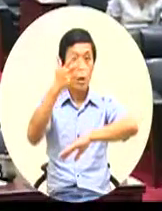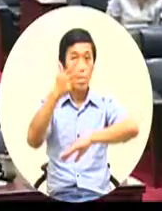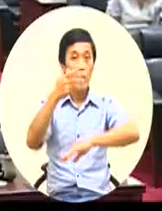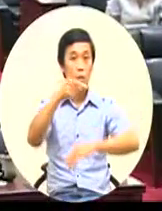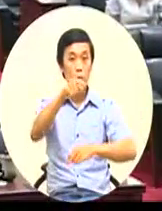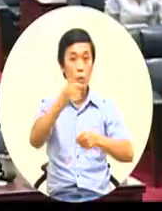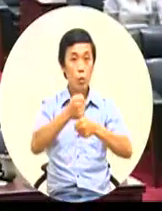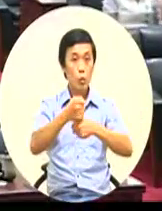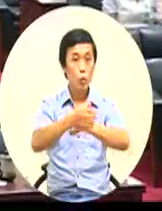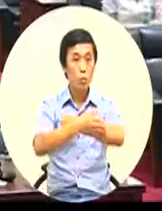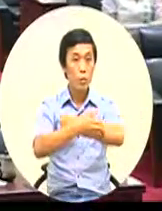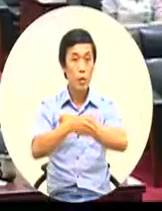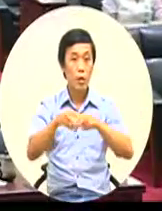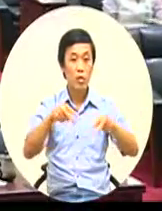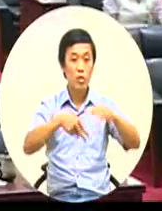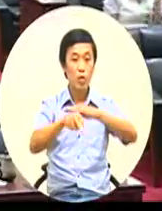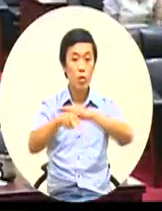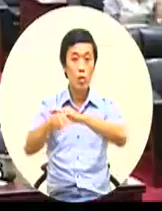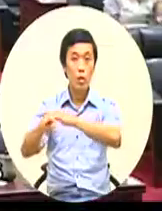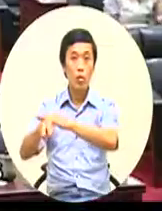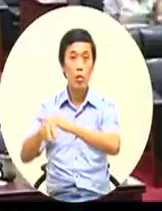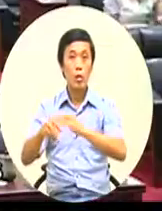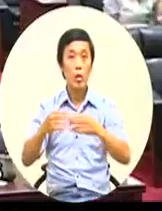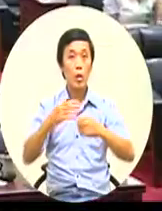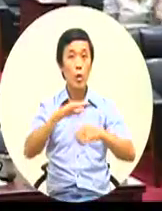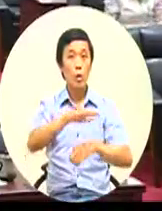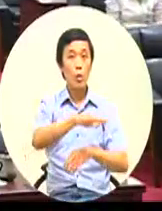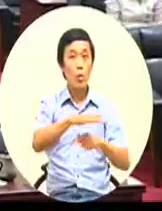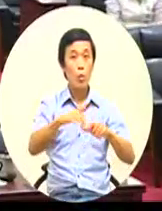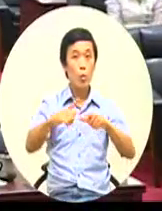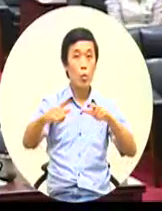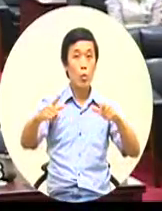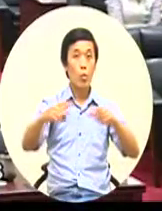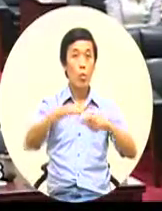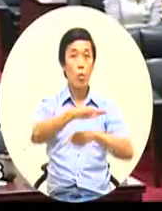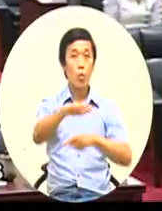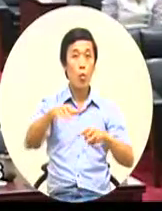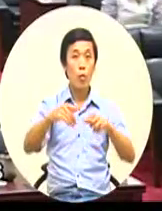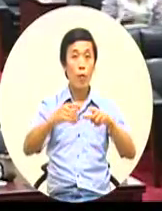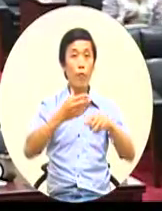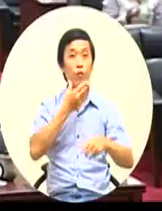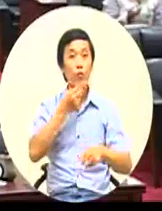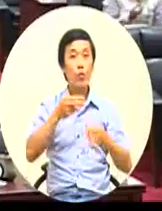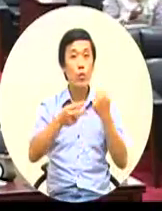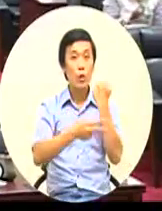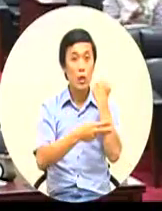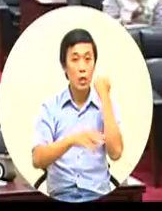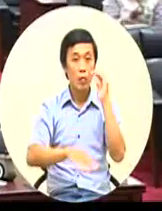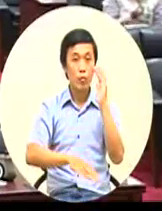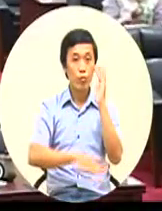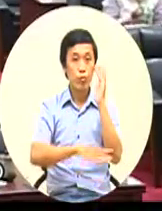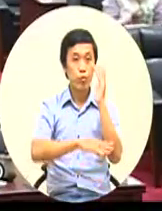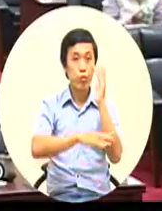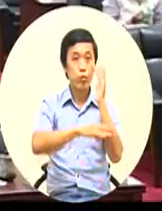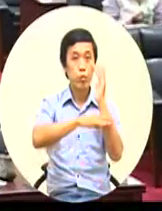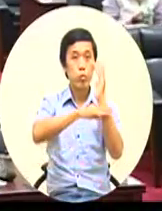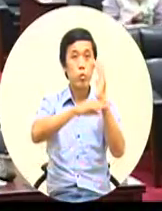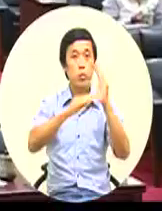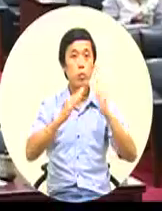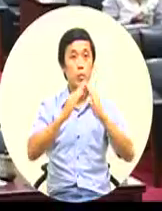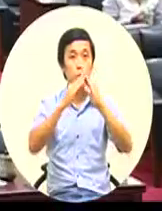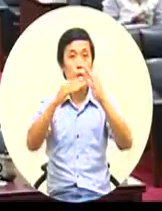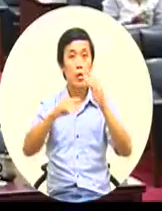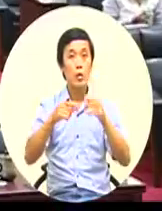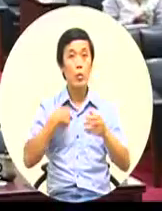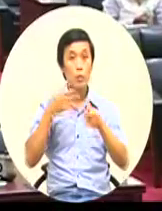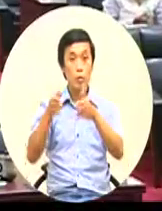夭。广湖里怎么不会淹到1层楼高呢？这些我已经跟我们水利局长已